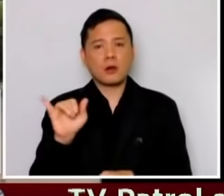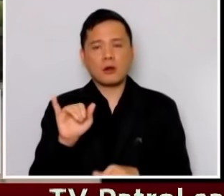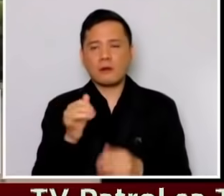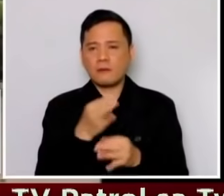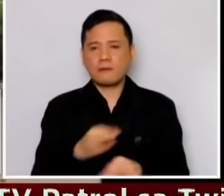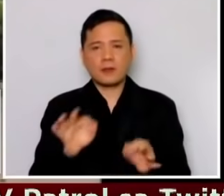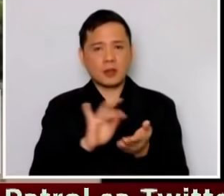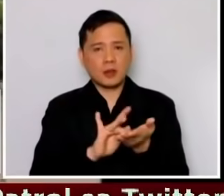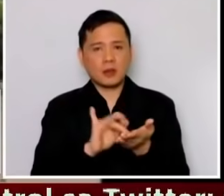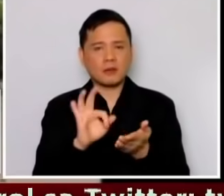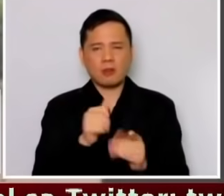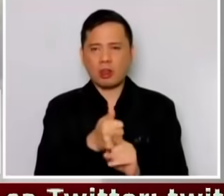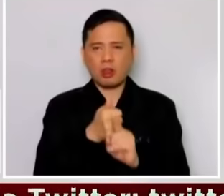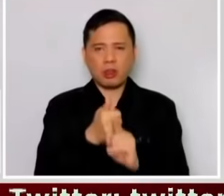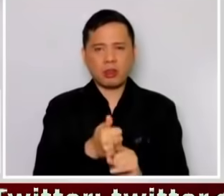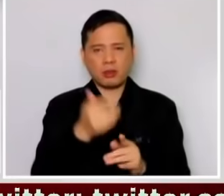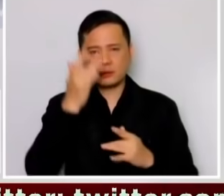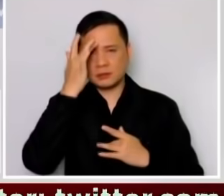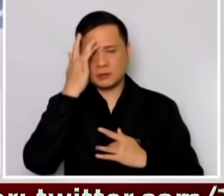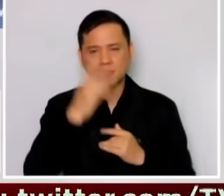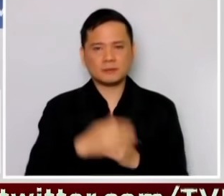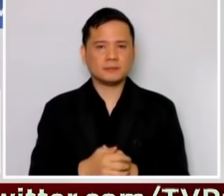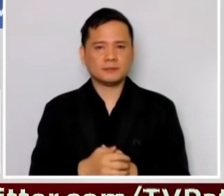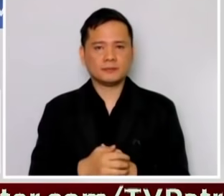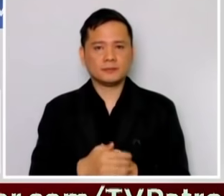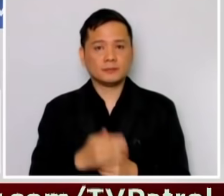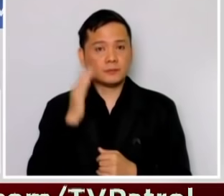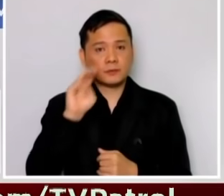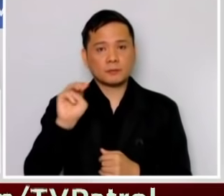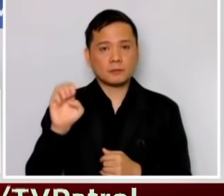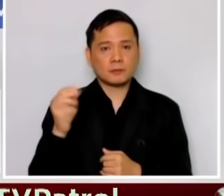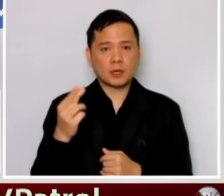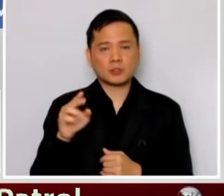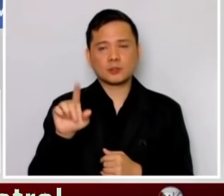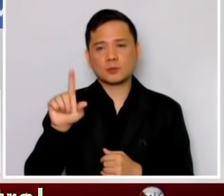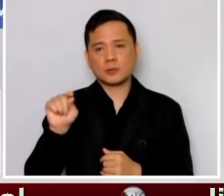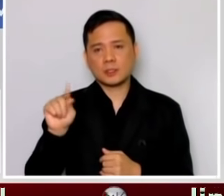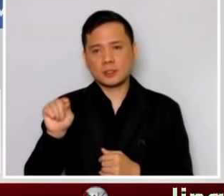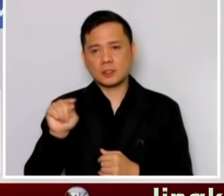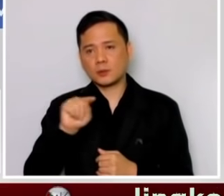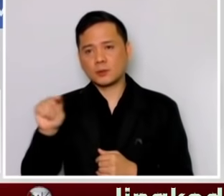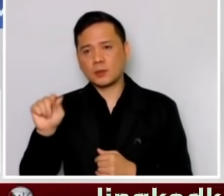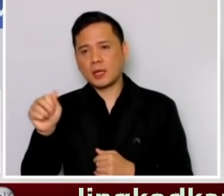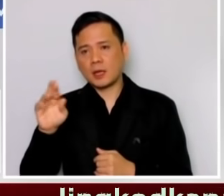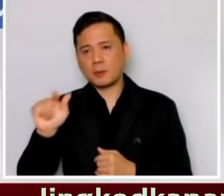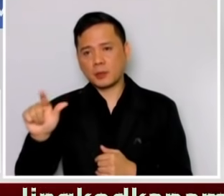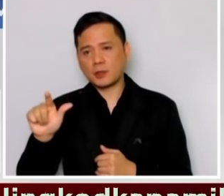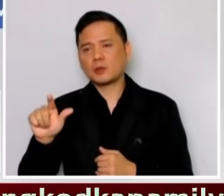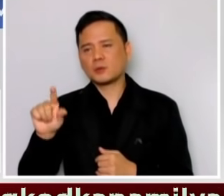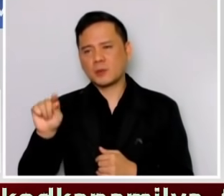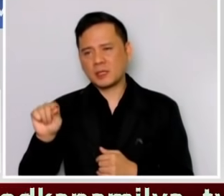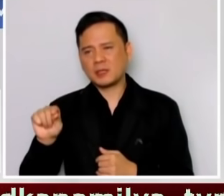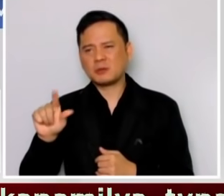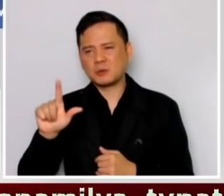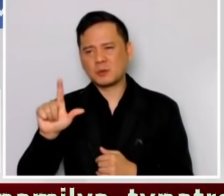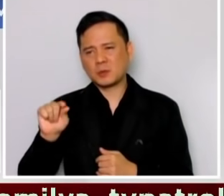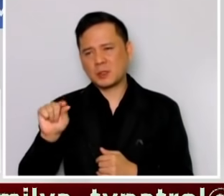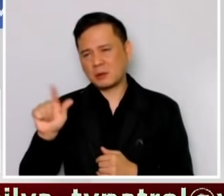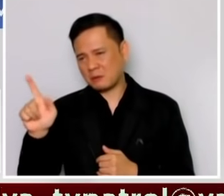Civil Service Commission, mula noong March 2020 hanggang April 20, 2021, umabot sa